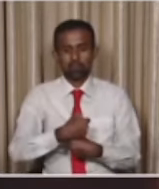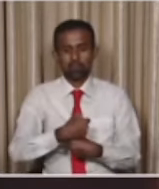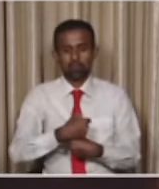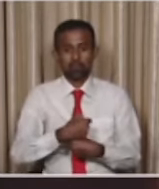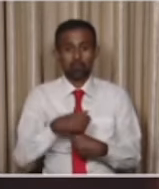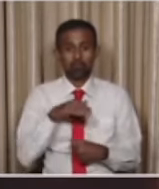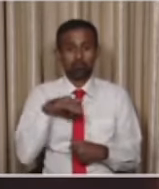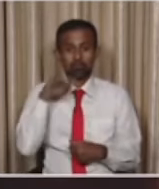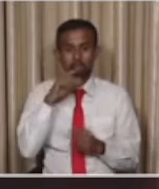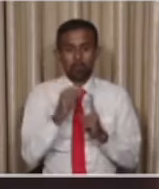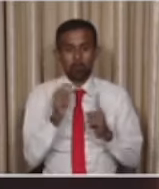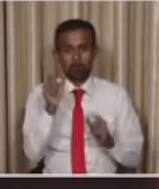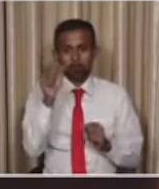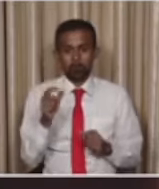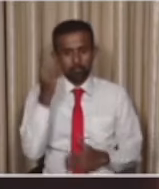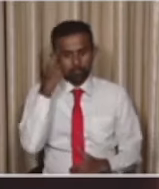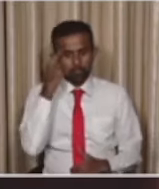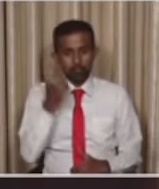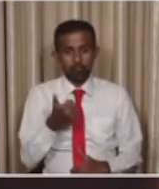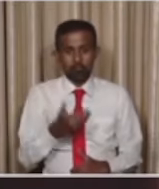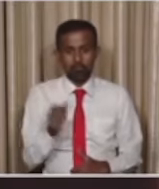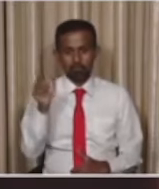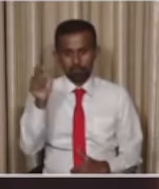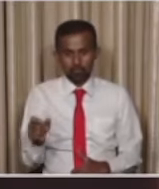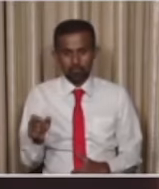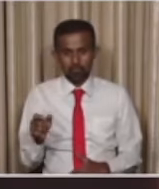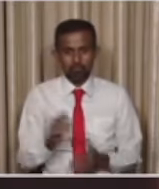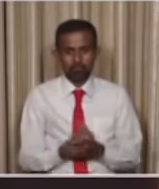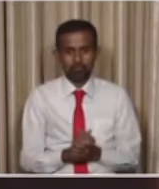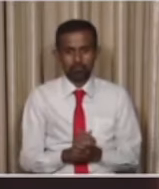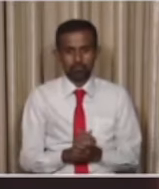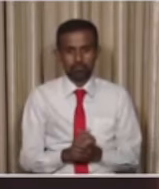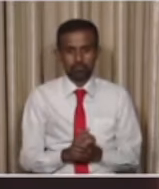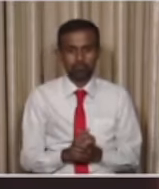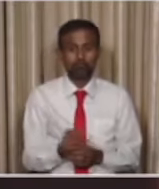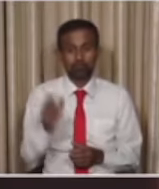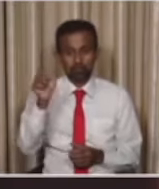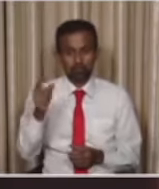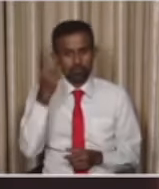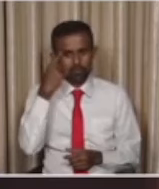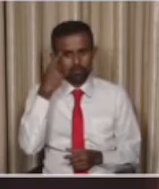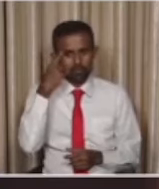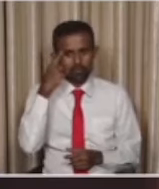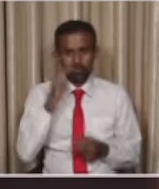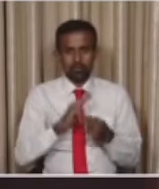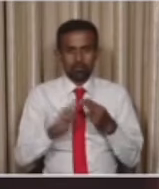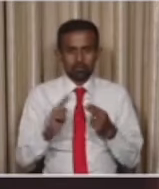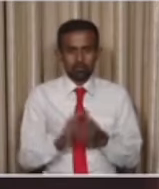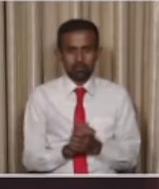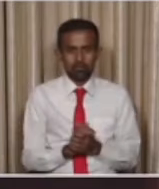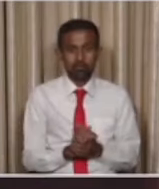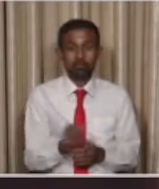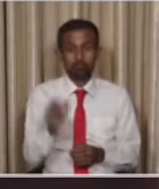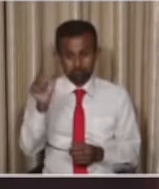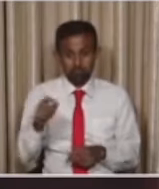ජ්‍යෙෂ්ඨ මන්ත්‍රීතුමා මන් දන්න හොඳ වැදගත් මිනිසෙක් අපේ මං කවදත් ගරු කරනවා ඔබතුමා කල්පනා කරගෙන ඉන්න එපා ඒක නෑ